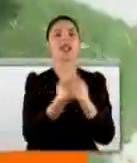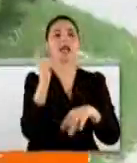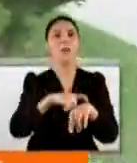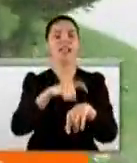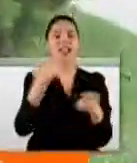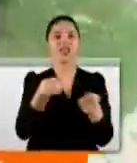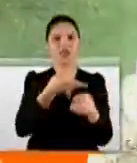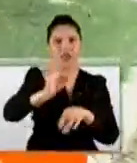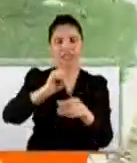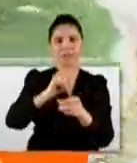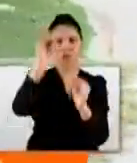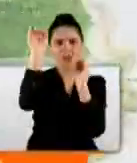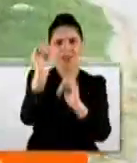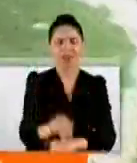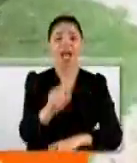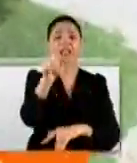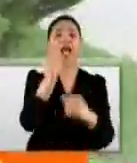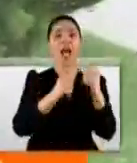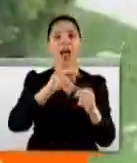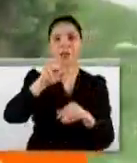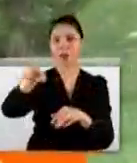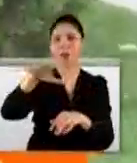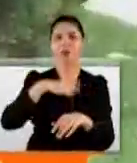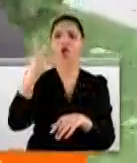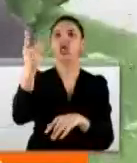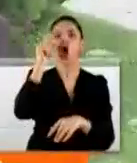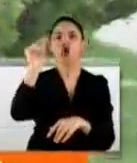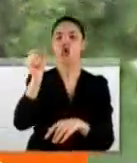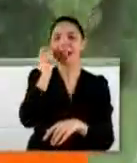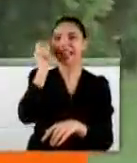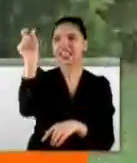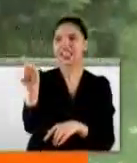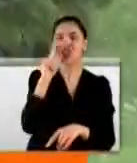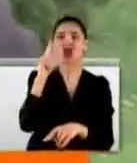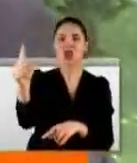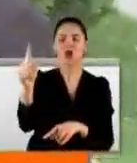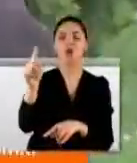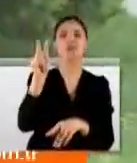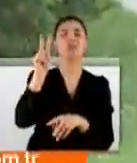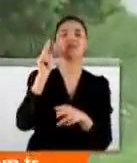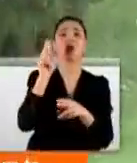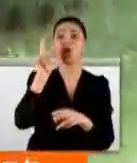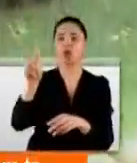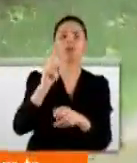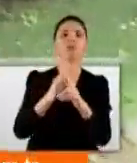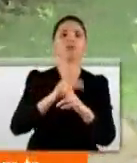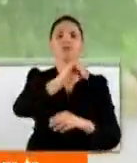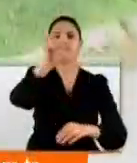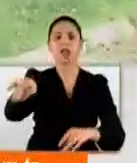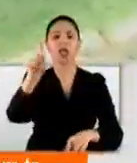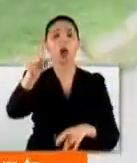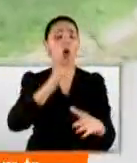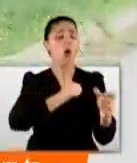işe gitmek için dışarı çıktı. Aracına yöneldiği sırada 4 şüphelinin otomobiliyle uğraştığını gördü. Koştu, müdahale etti. Yaşanan arbede